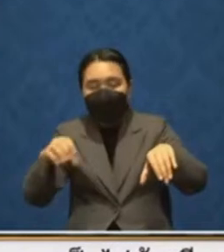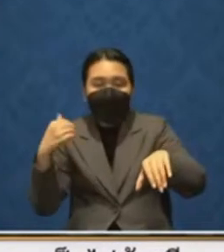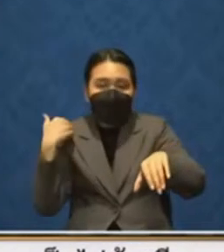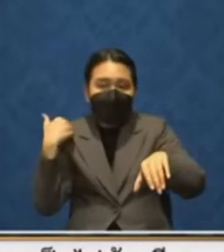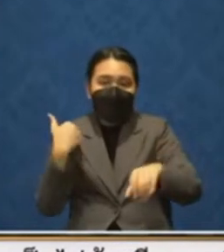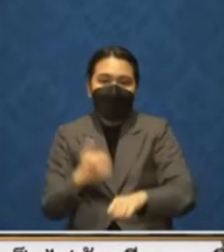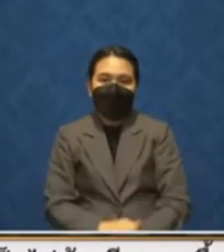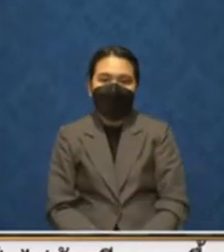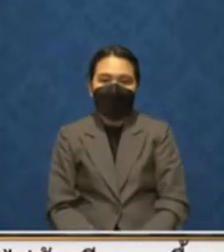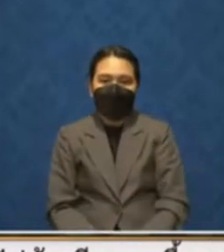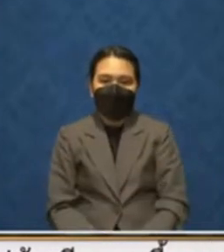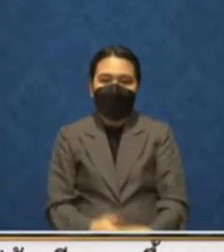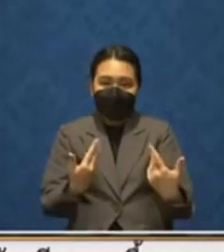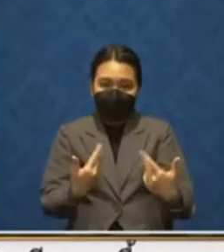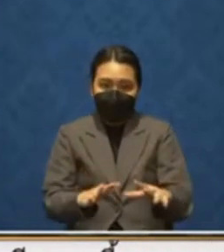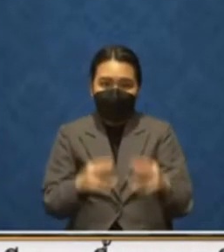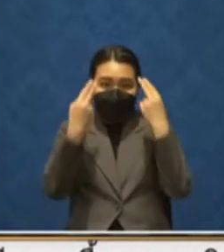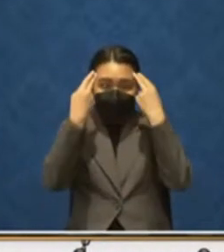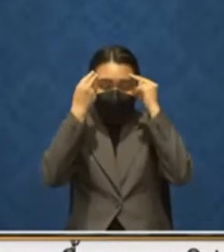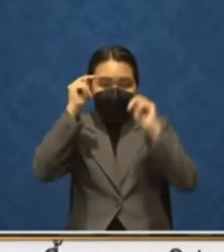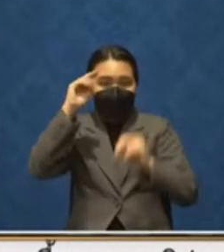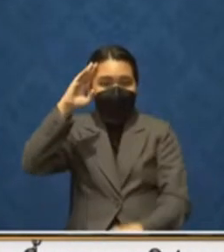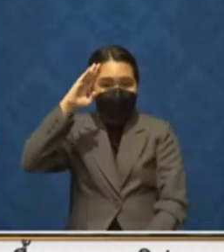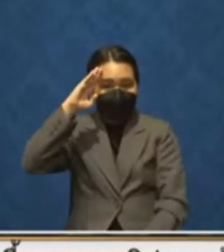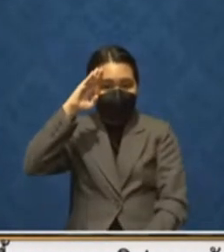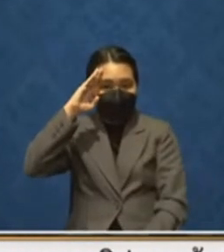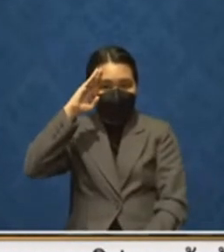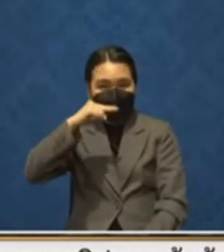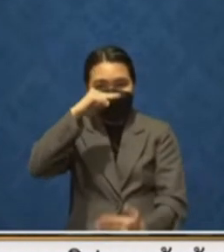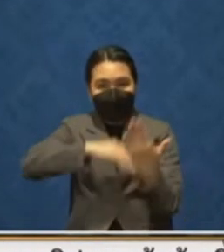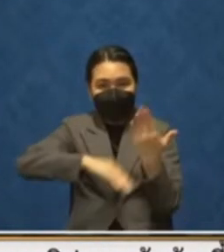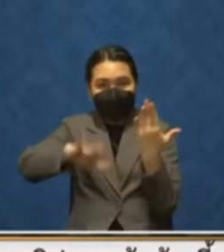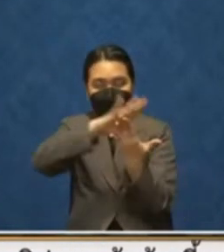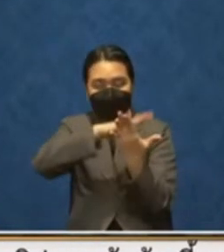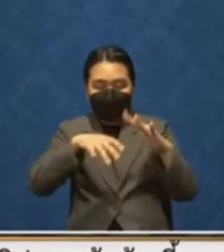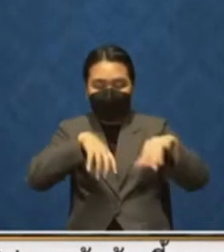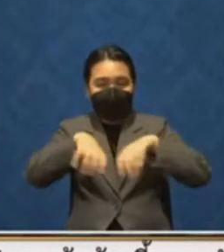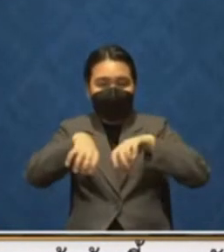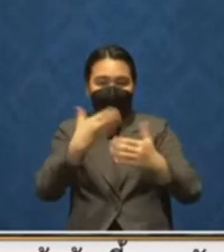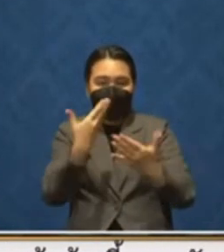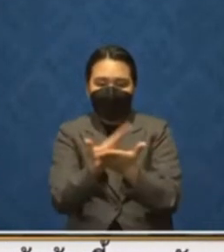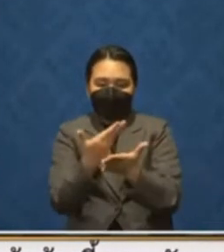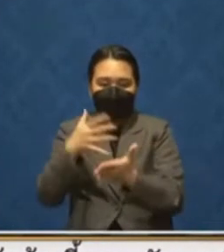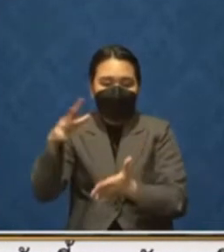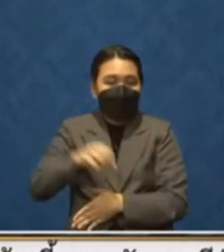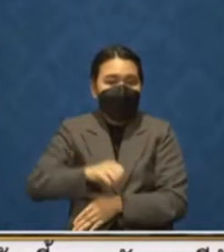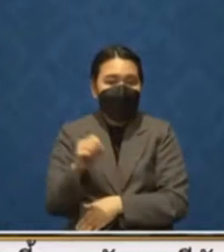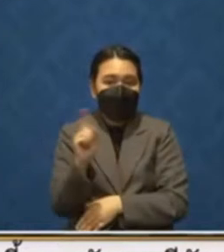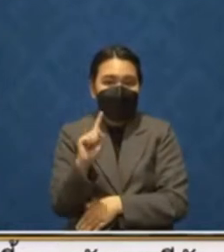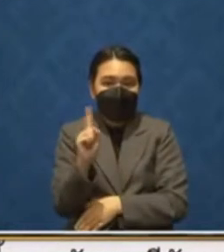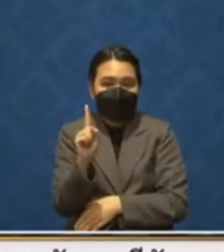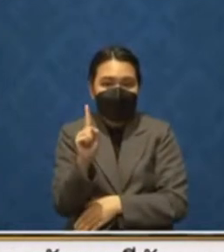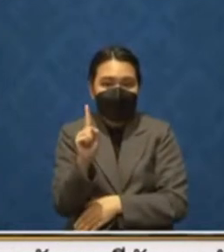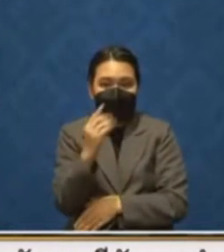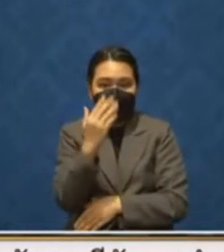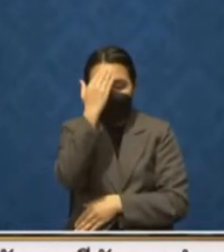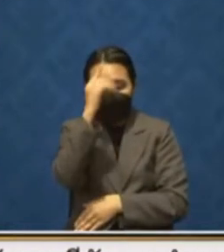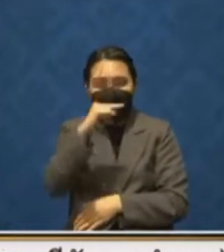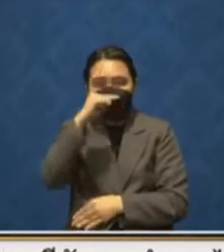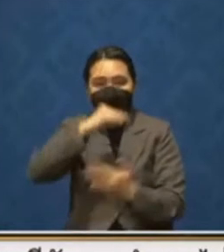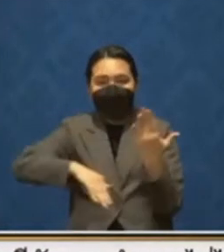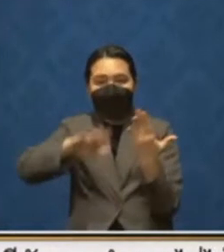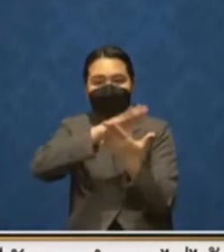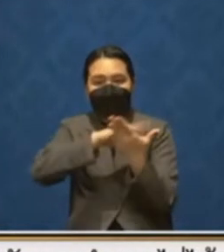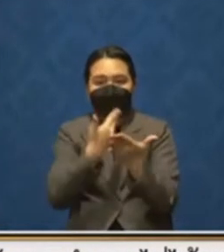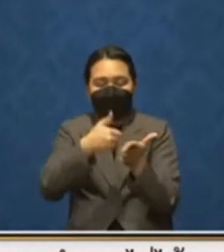กับคุณอายุทธบริหารประเทศเอาเงินที่ไหนมามาใช้กับเต็มเมื่อประเทศชาติเป็นหนี้